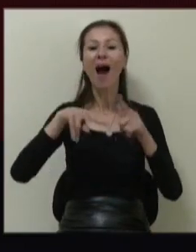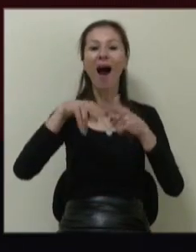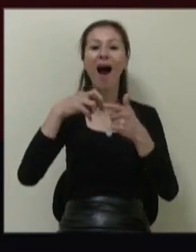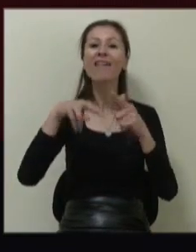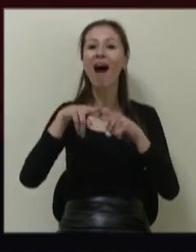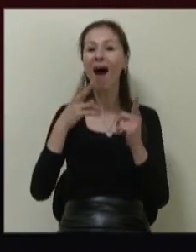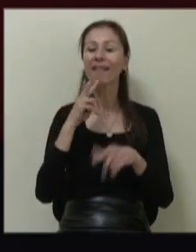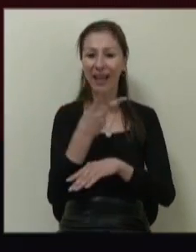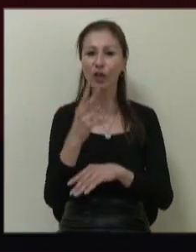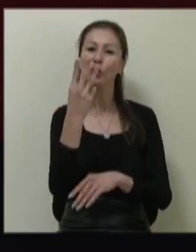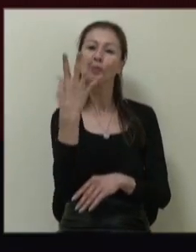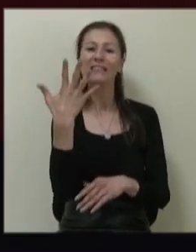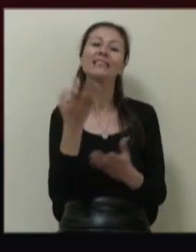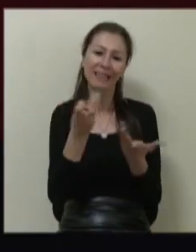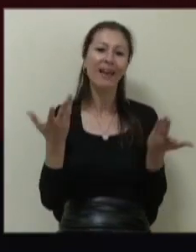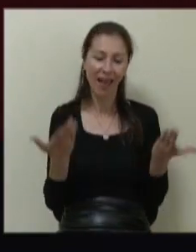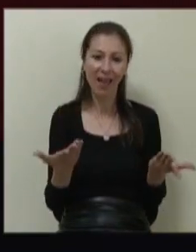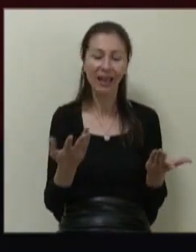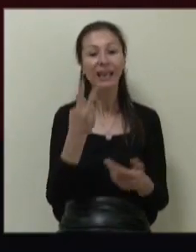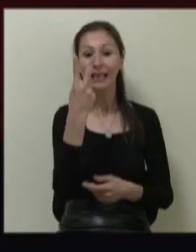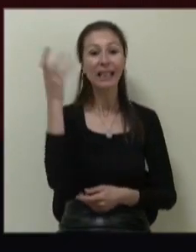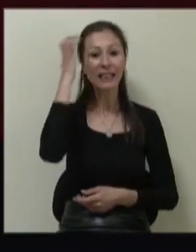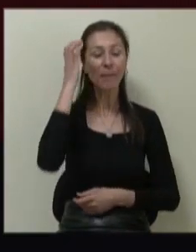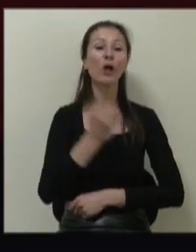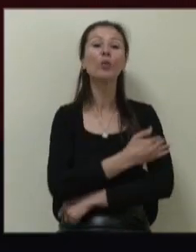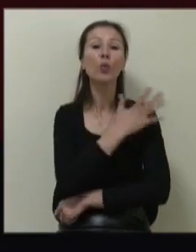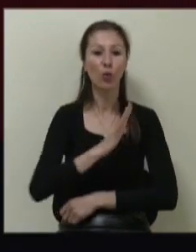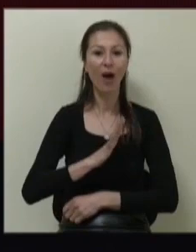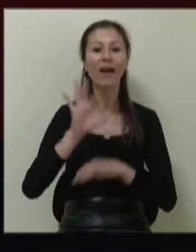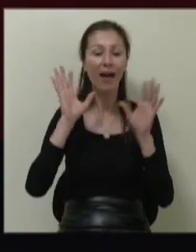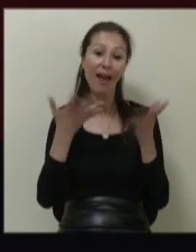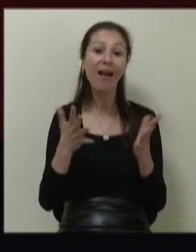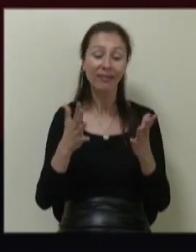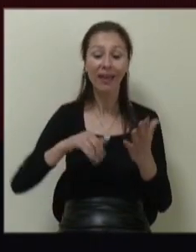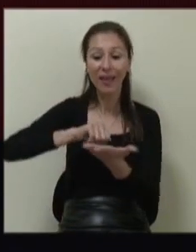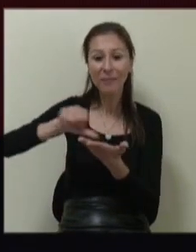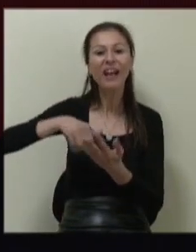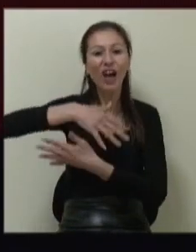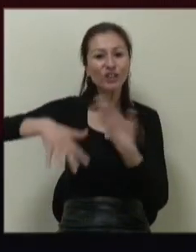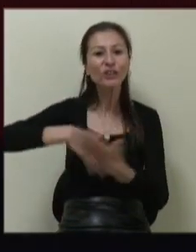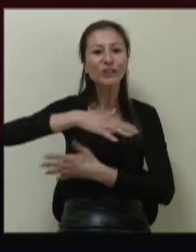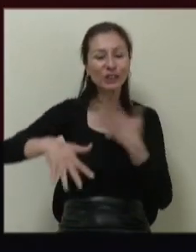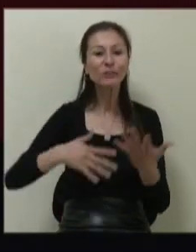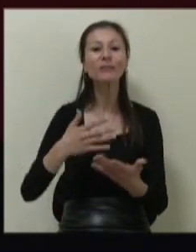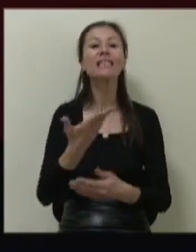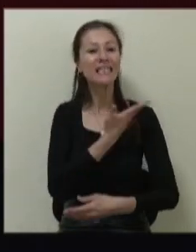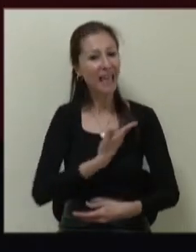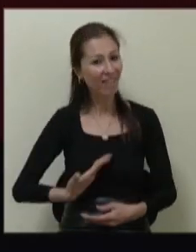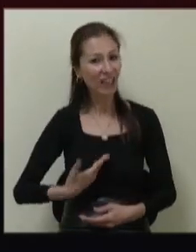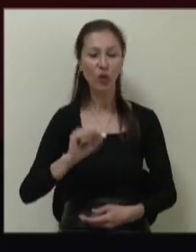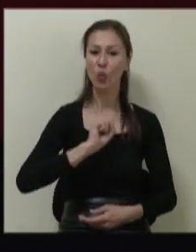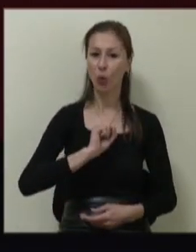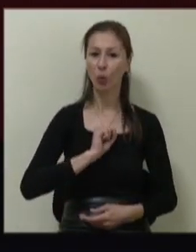3-5 tane ana renk var. İki temel duygu var herhalde. Ondan değişik oranlarda karıştırıp diğer bütün duyguları elde edebiliyorsunuz. Sevgi veya